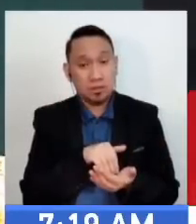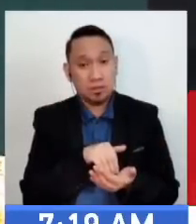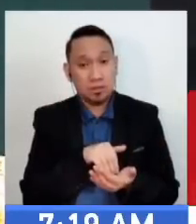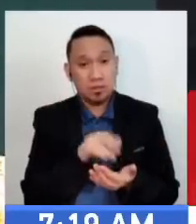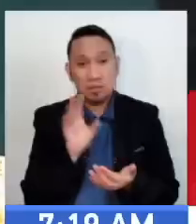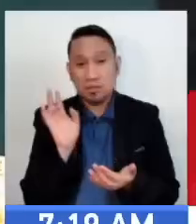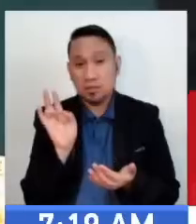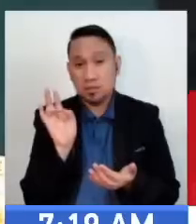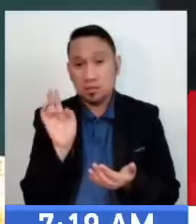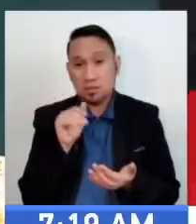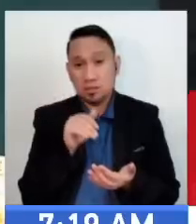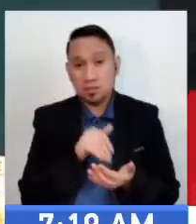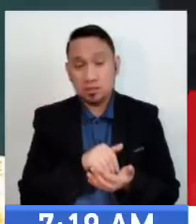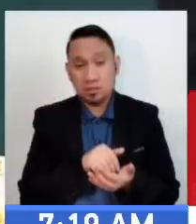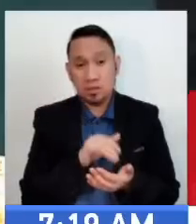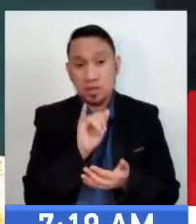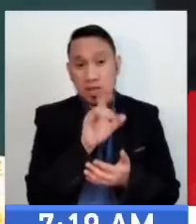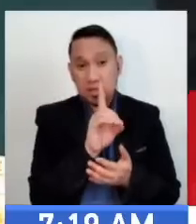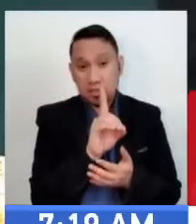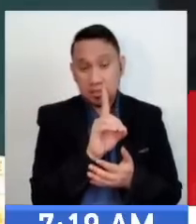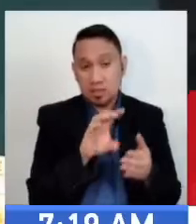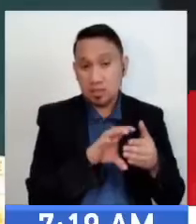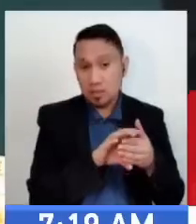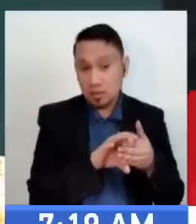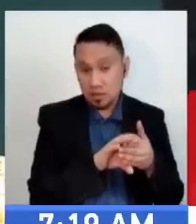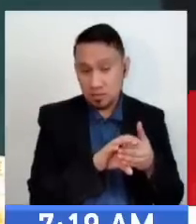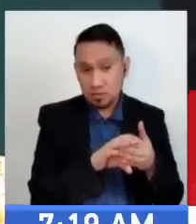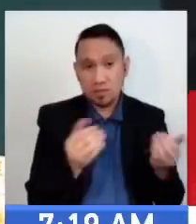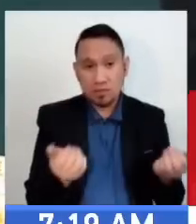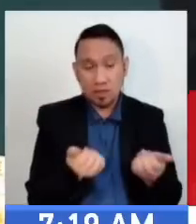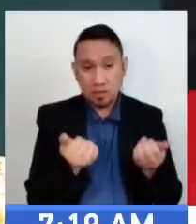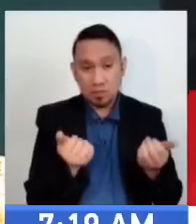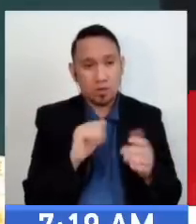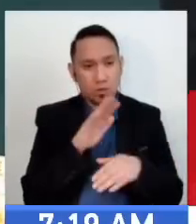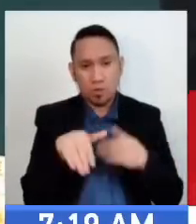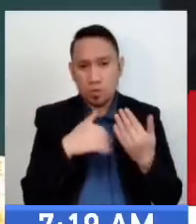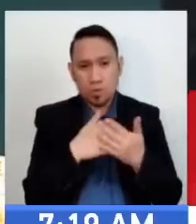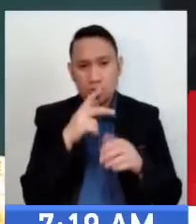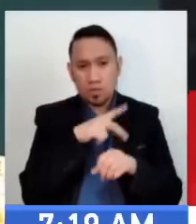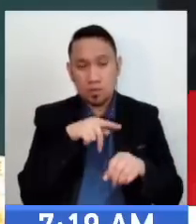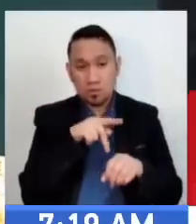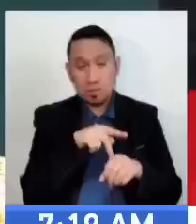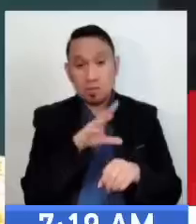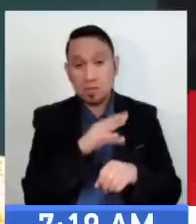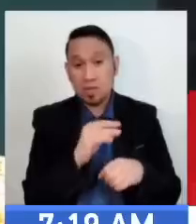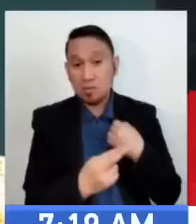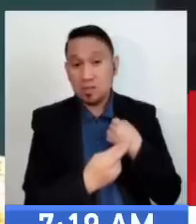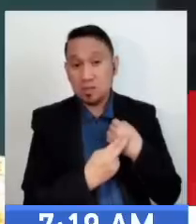ID cards available nationwide, no? And we're reserving this for yung pong mga